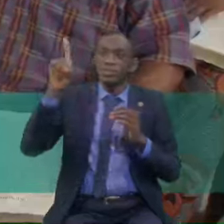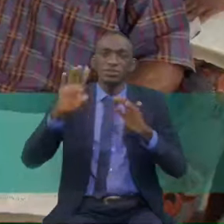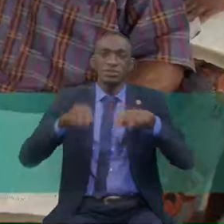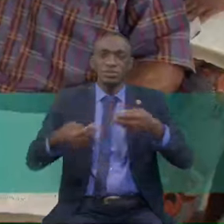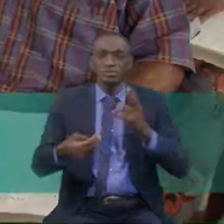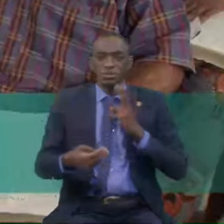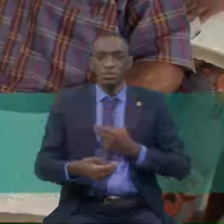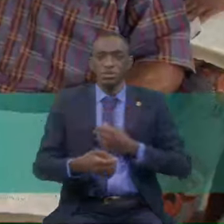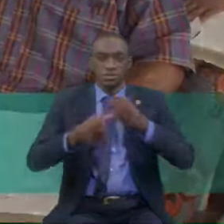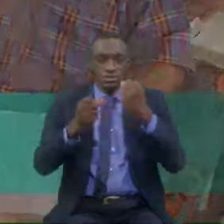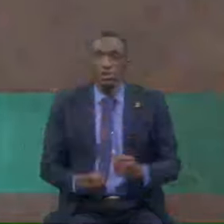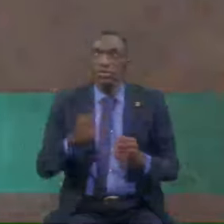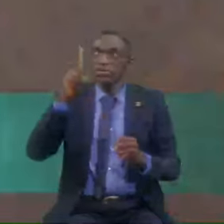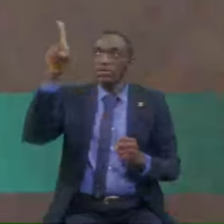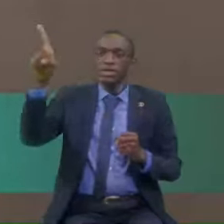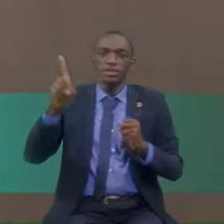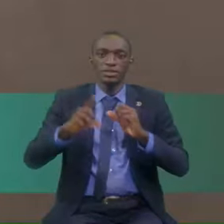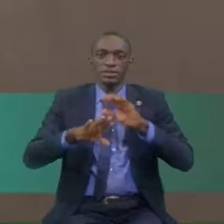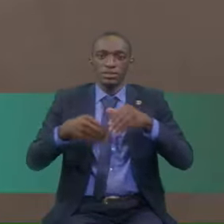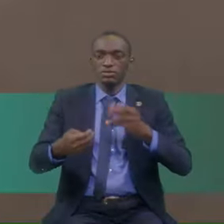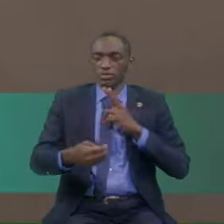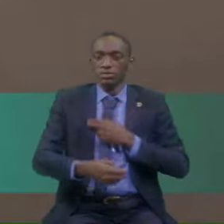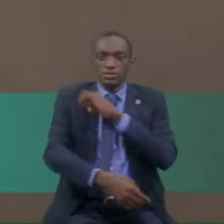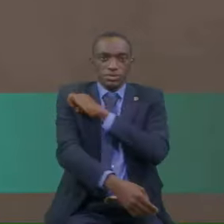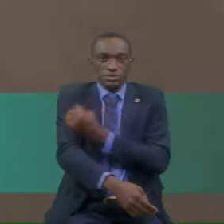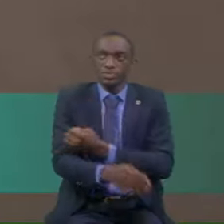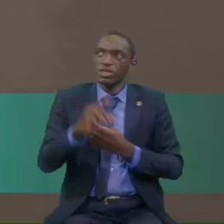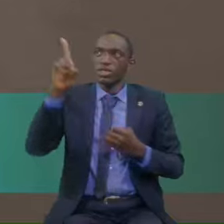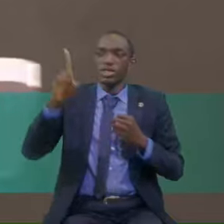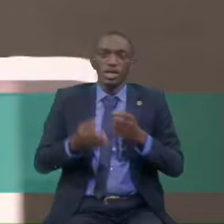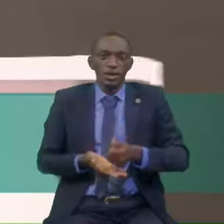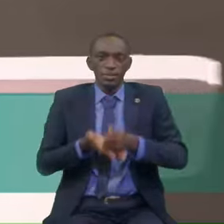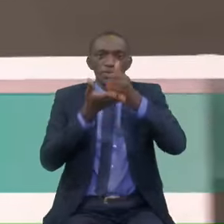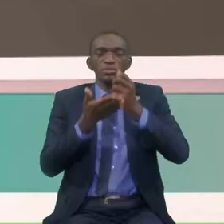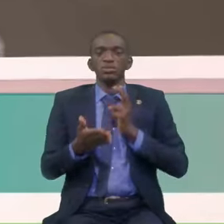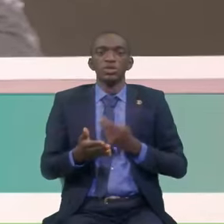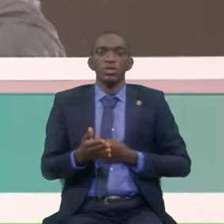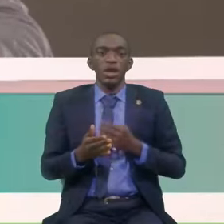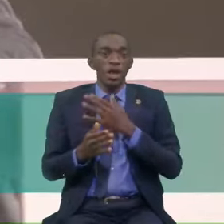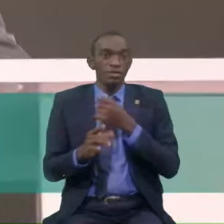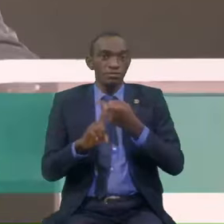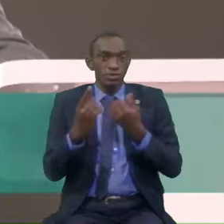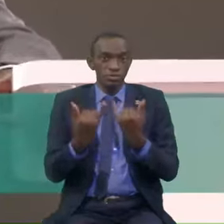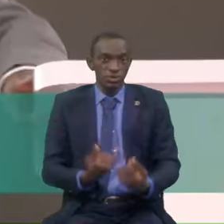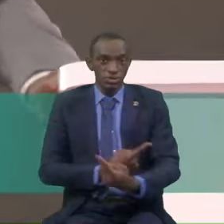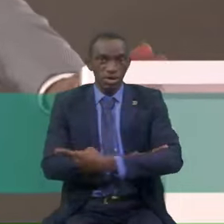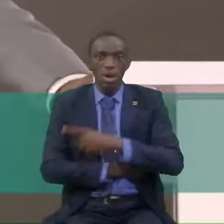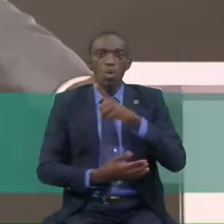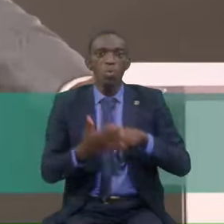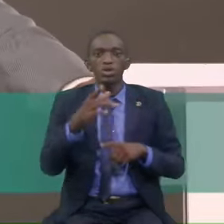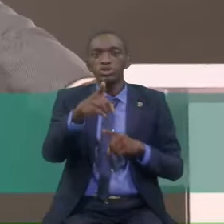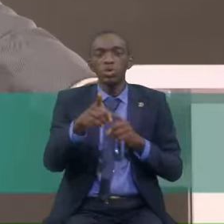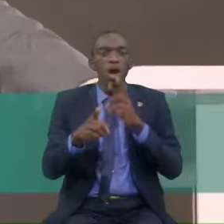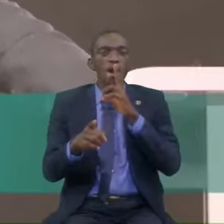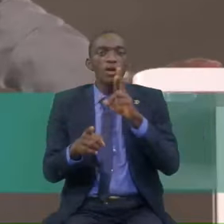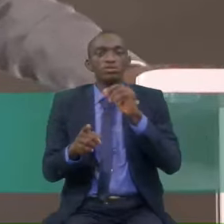Il nous revêt de puissance. Il nous revêt d'énergie. Il nous rend capables. à partir d'aujourd'hui, ce que tu n'arrivais